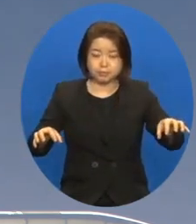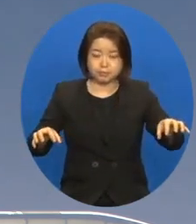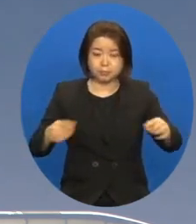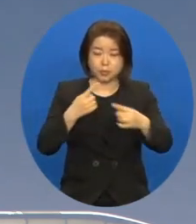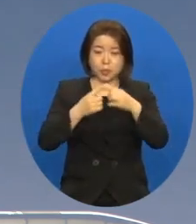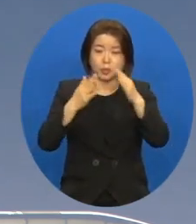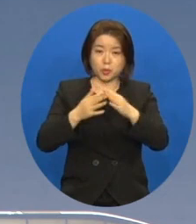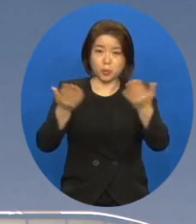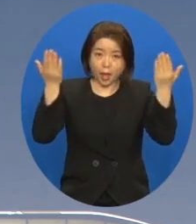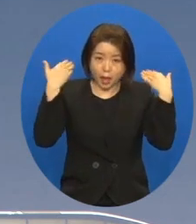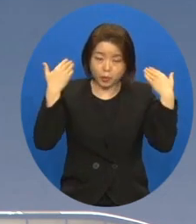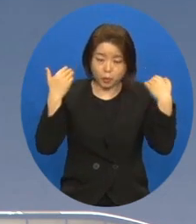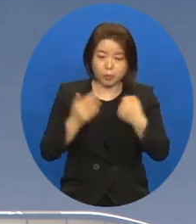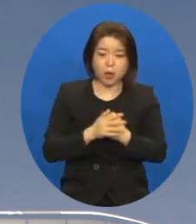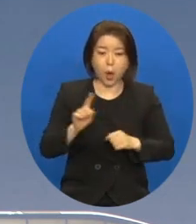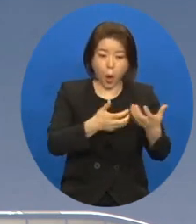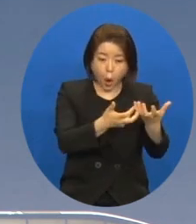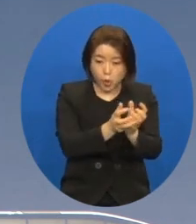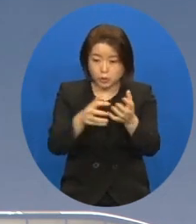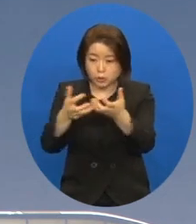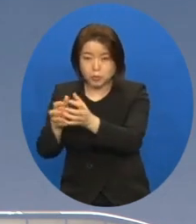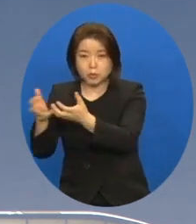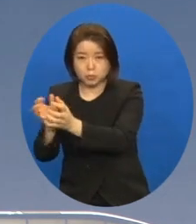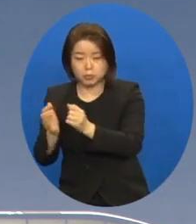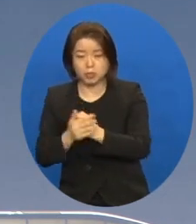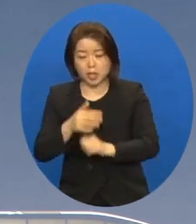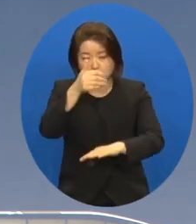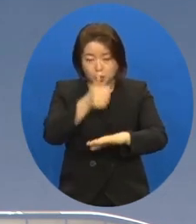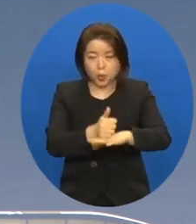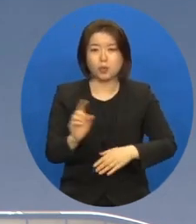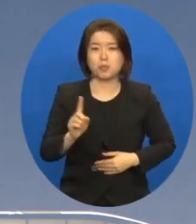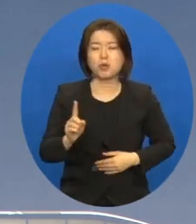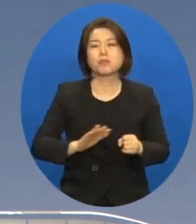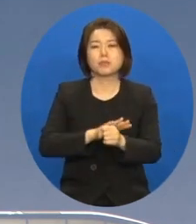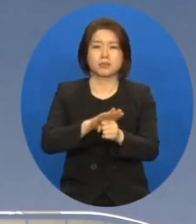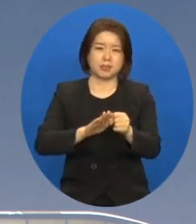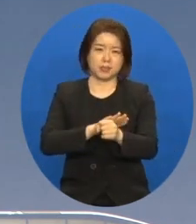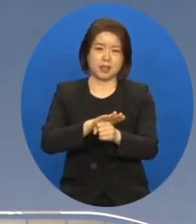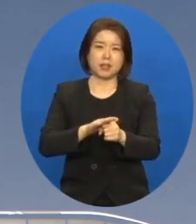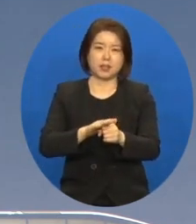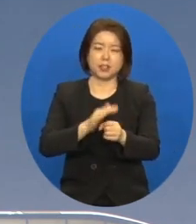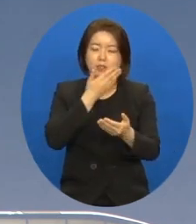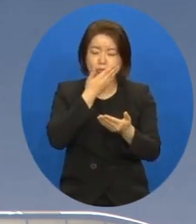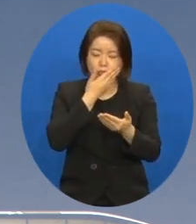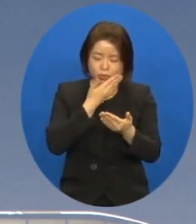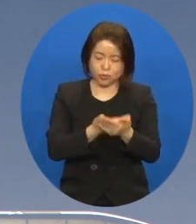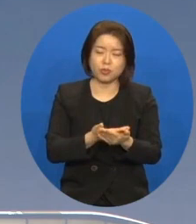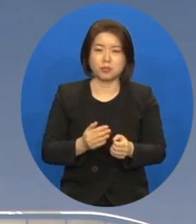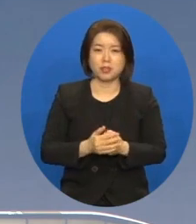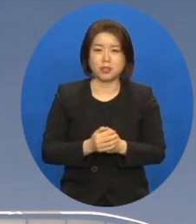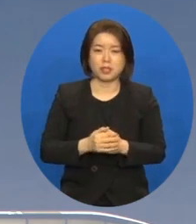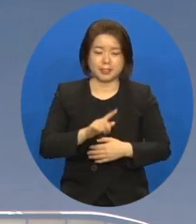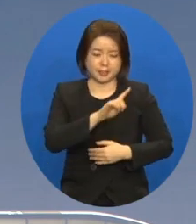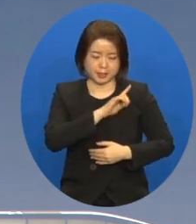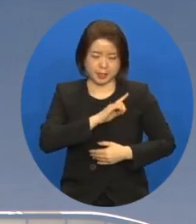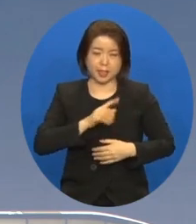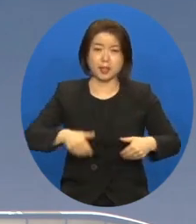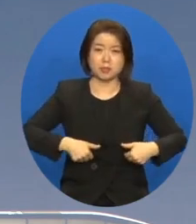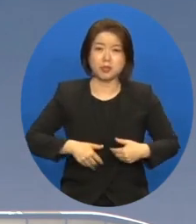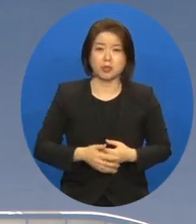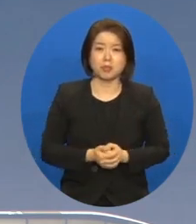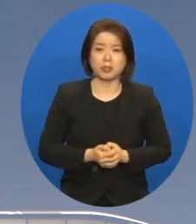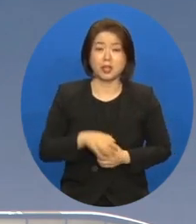어느 부서든지 항상 결론은 사랑인 거예요. 사랑이 제일이지.